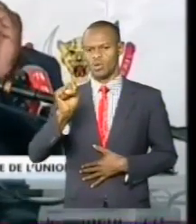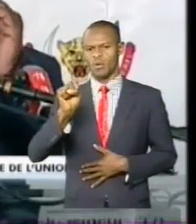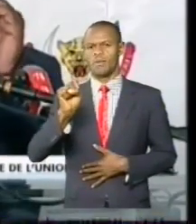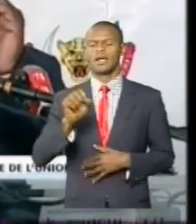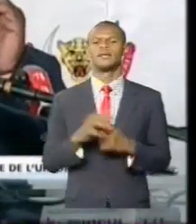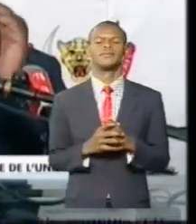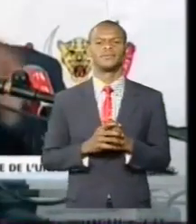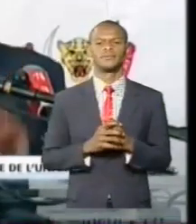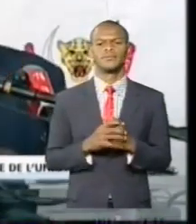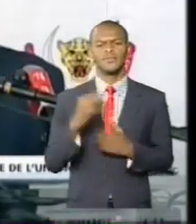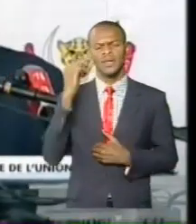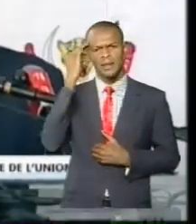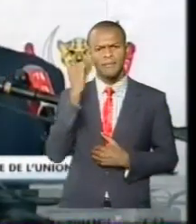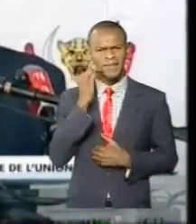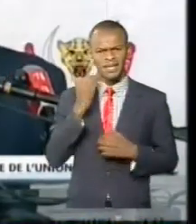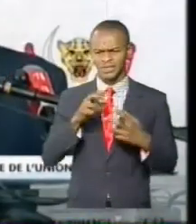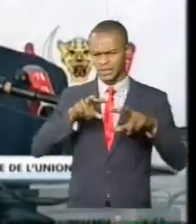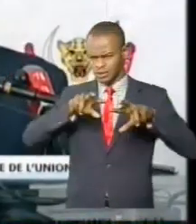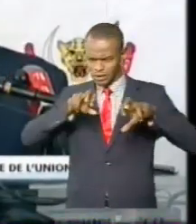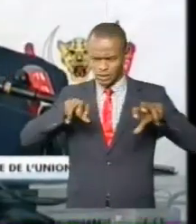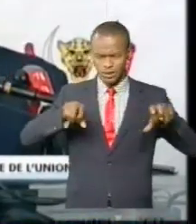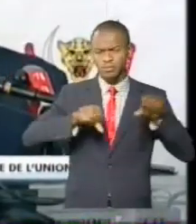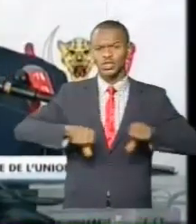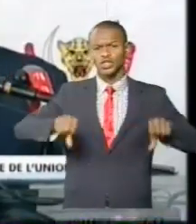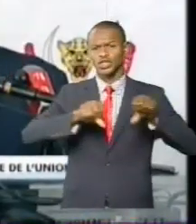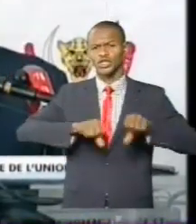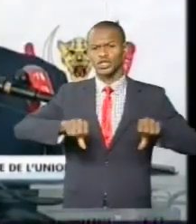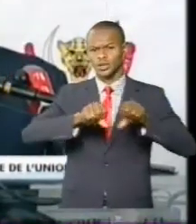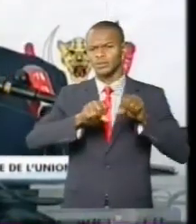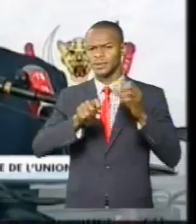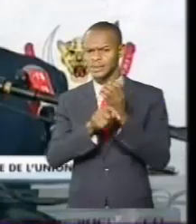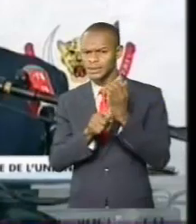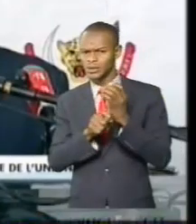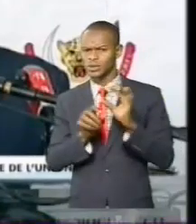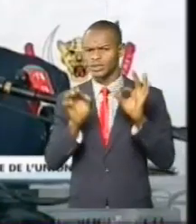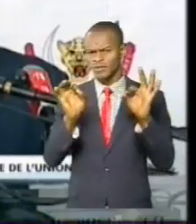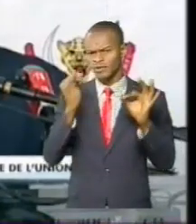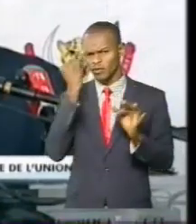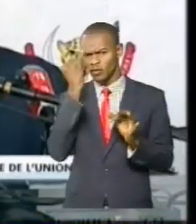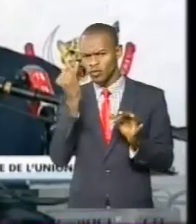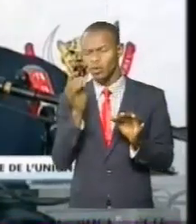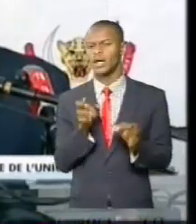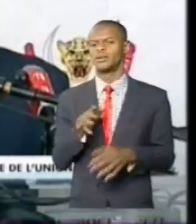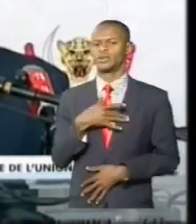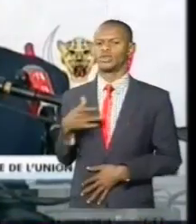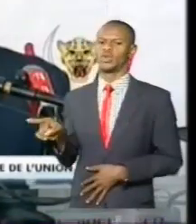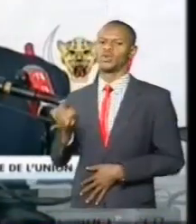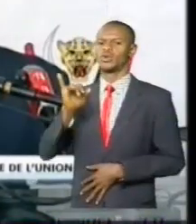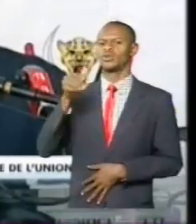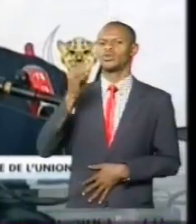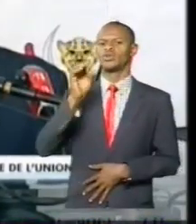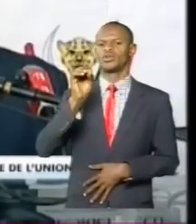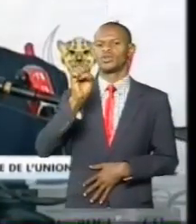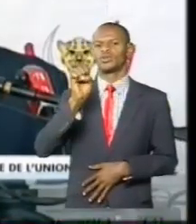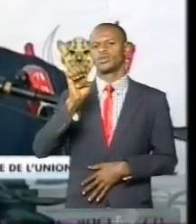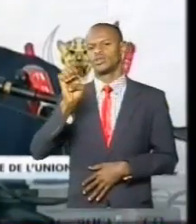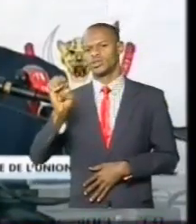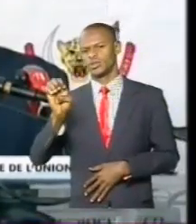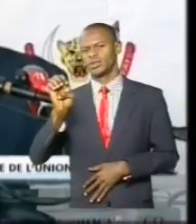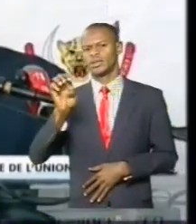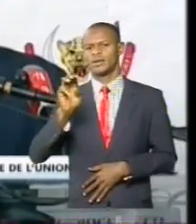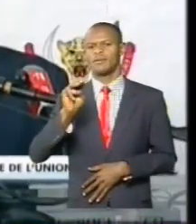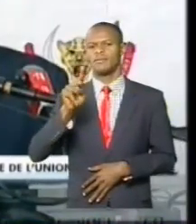Ministre de la Recherche Scientifique et Innovation Technologique, M. José Mpanda